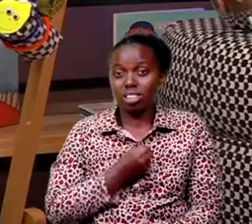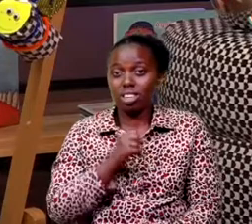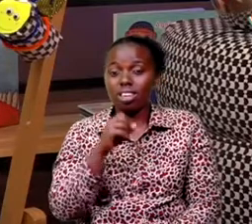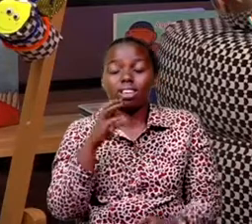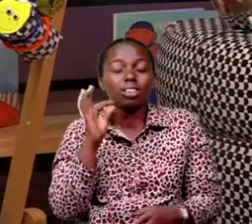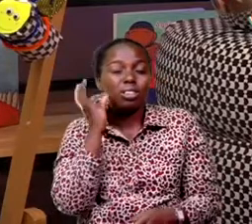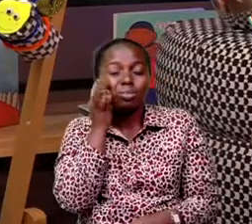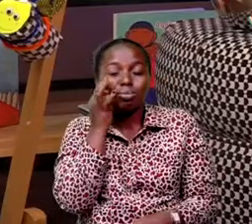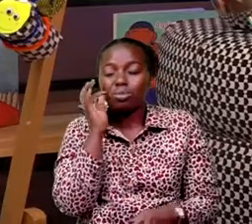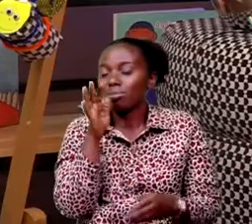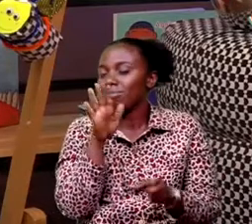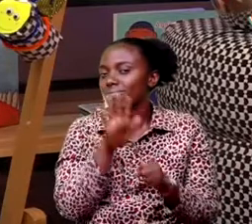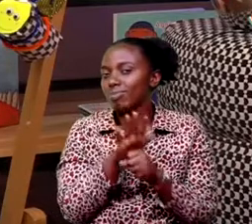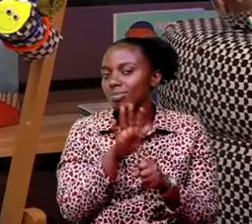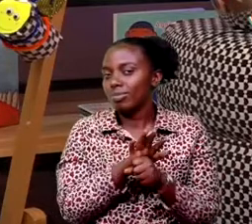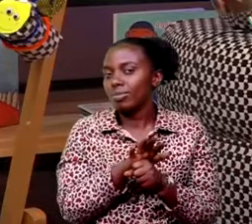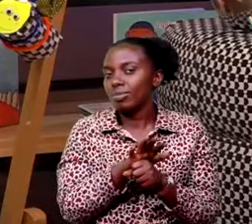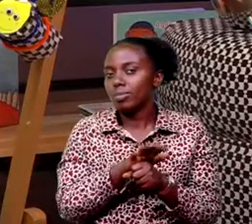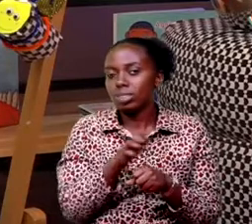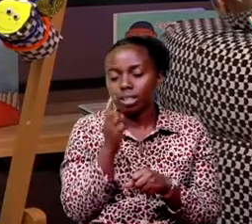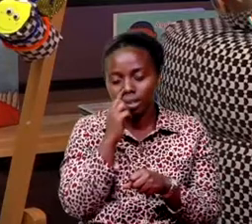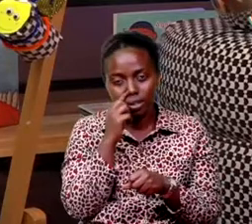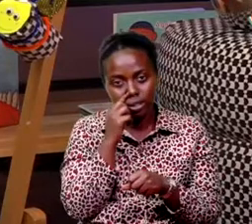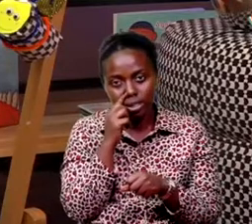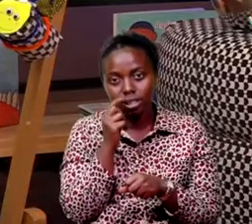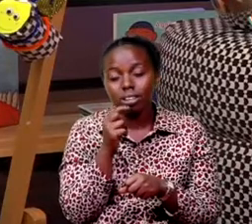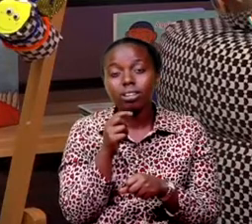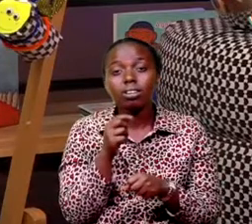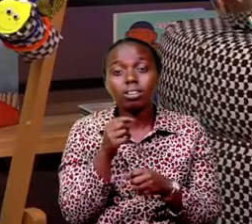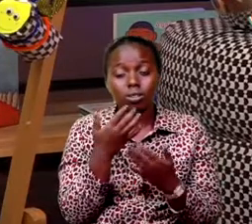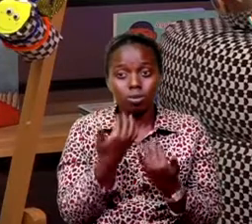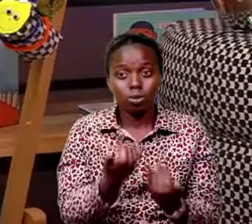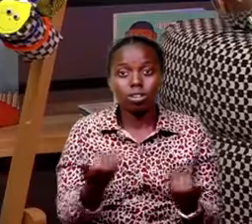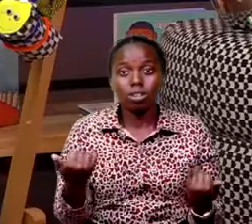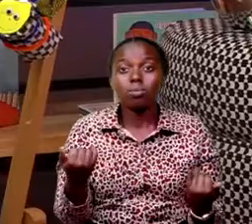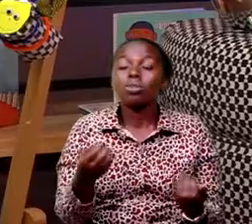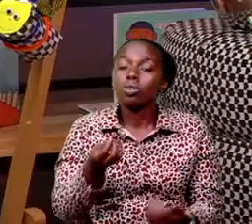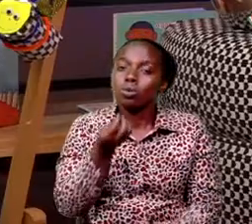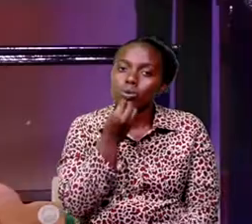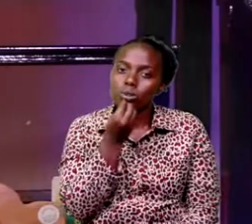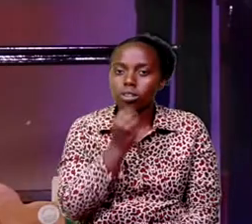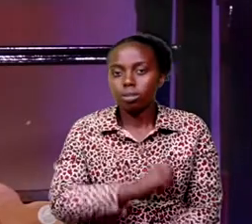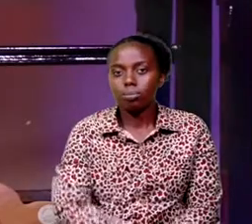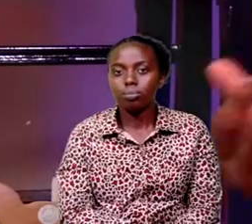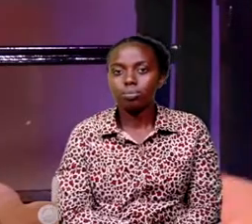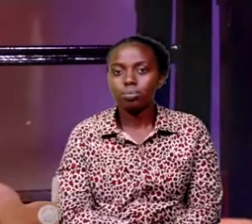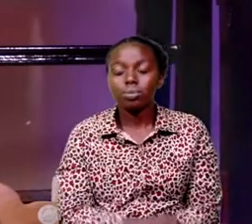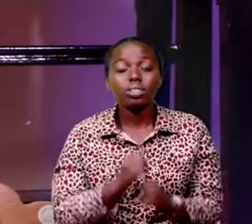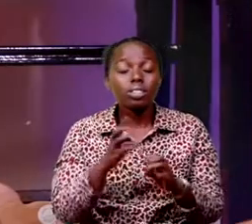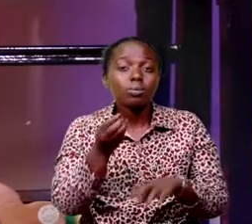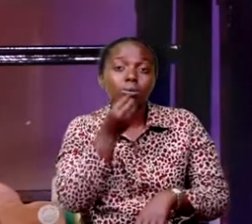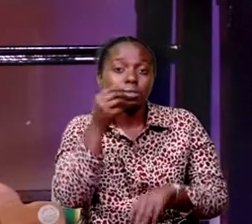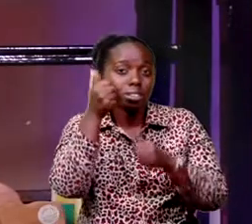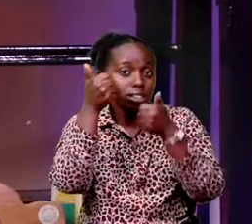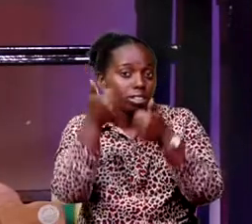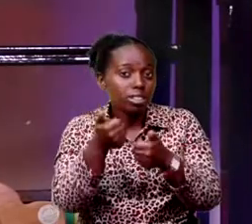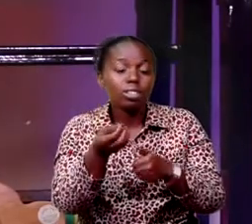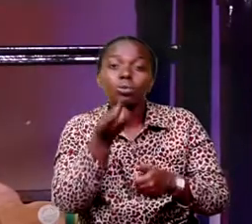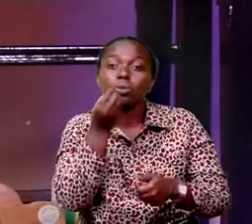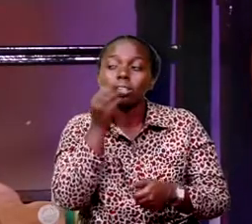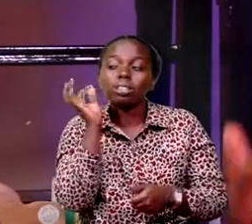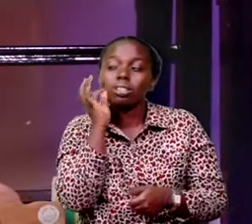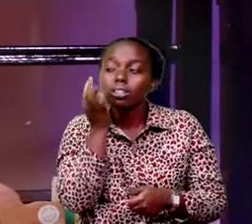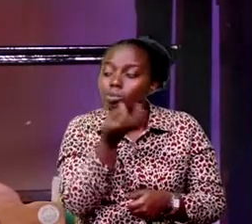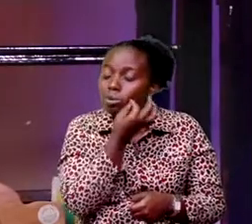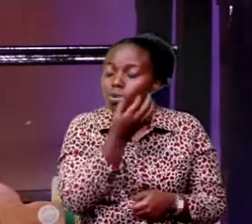inkeri, mfite imbuto nyinshi cyane, kandi burya ngo turi ibyo turya. Niba urya neza, ukarya